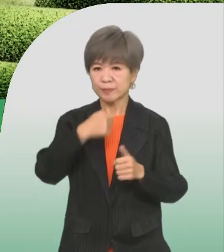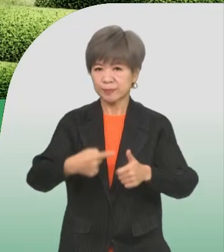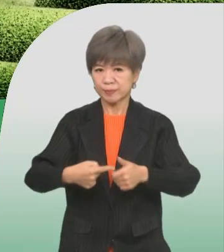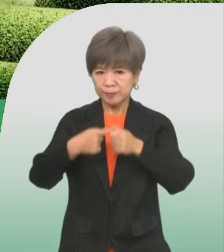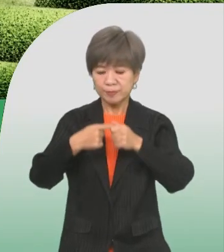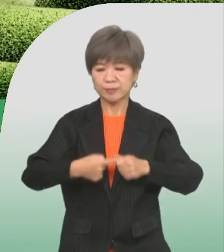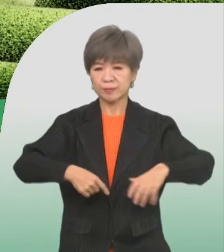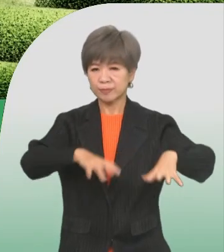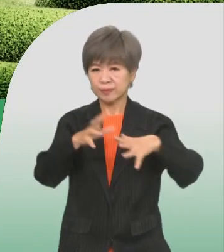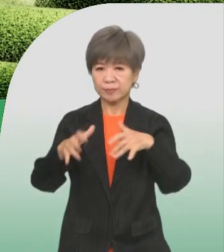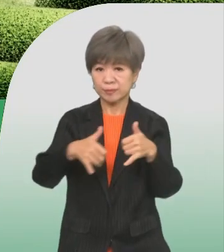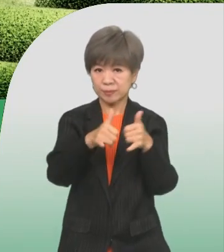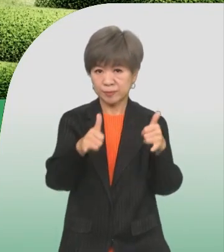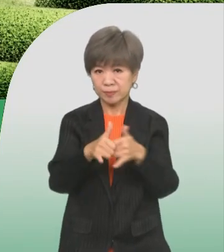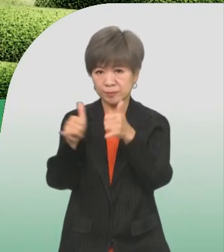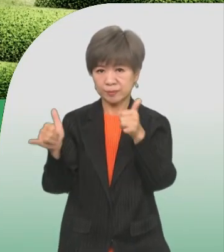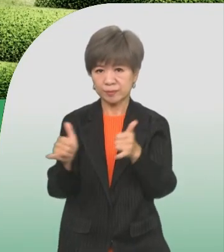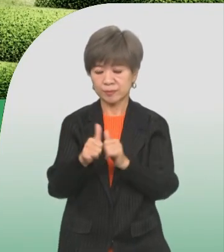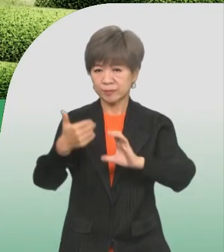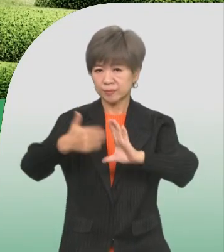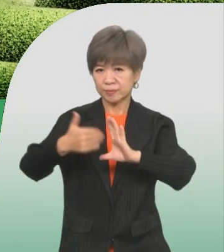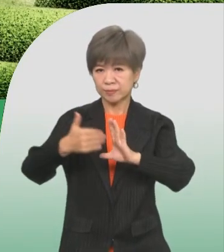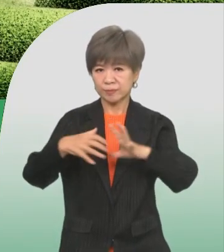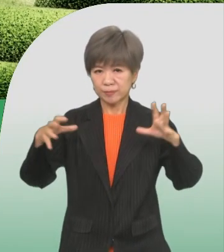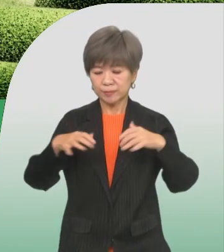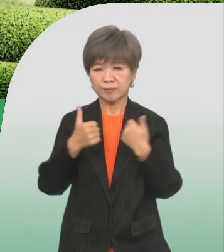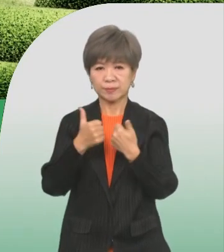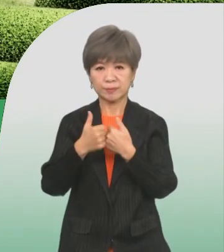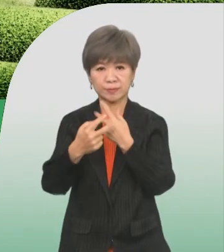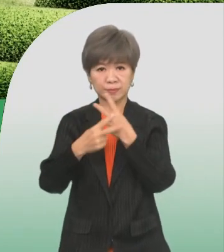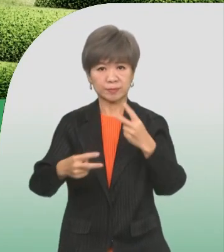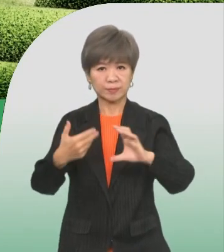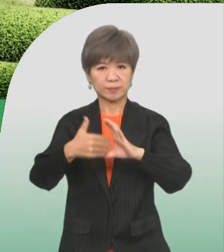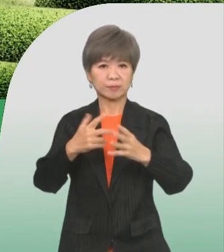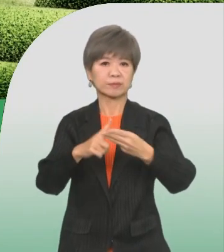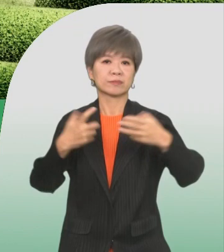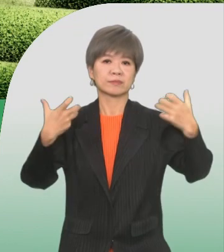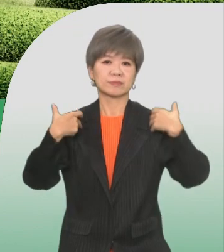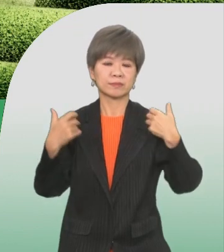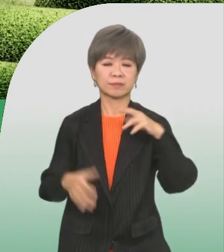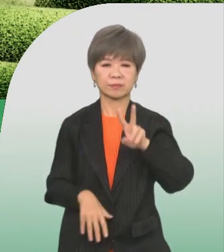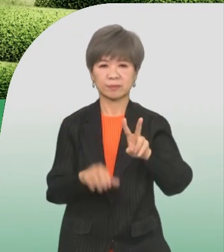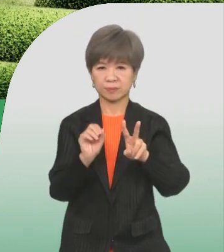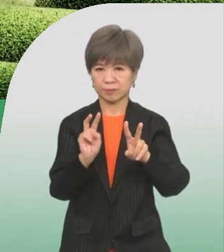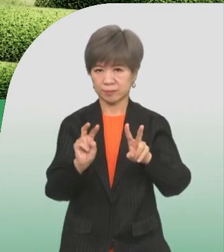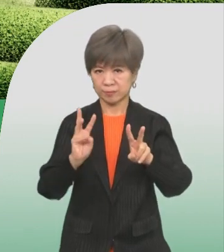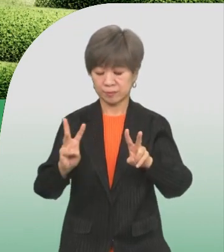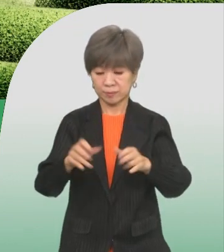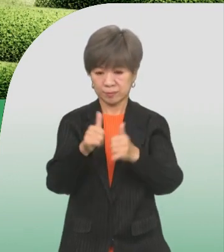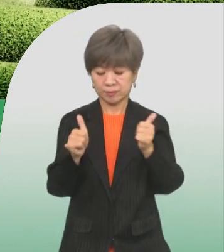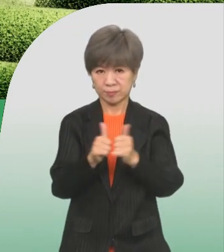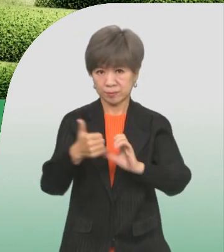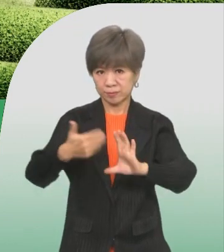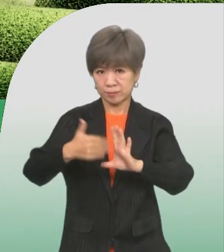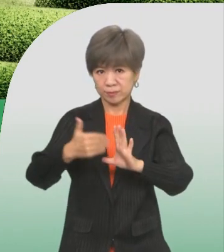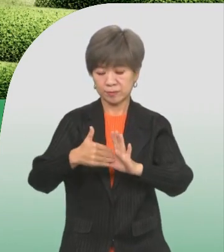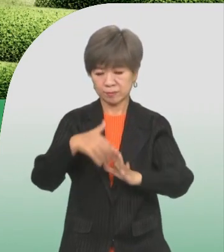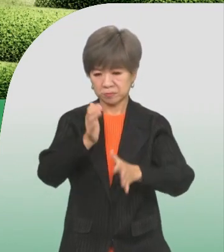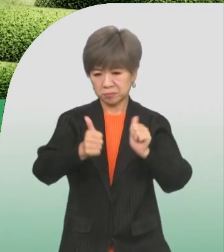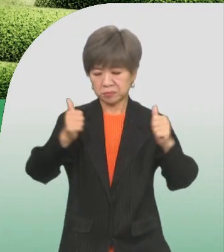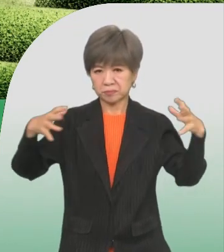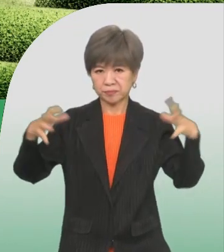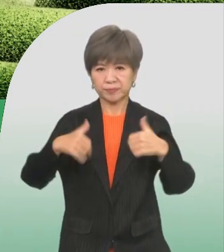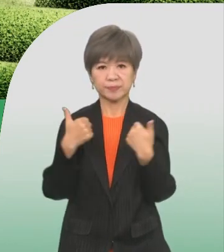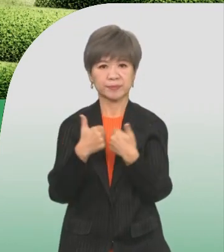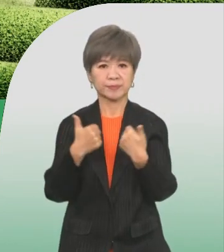台湾体育场的国际足球媒体论坛，是客家电视台主办的2023足球媒体高峰会，今年是新